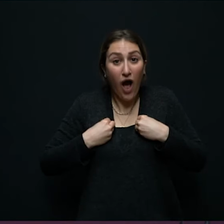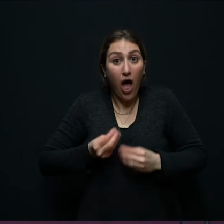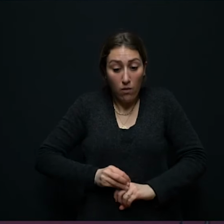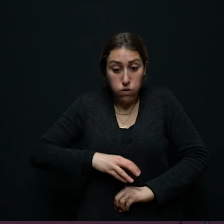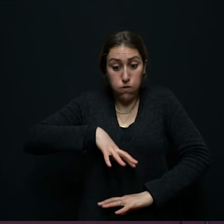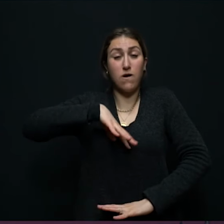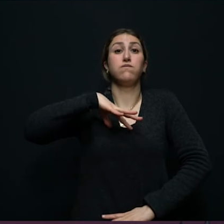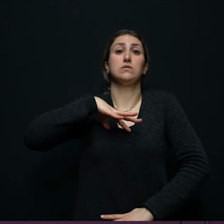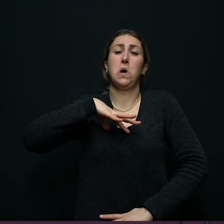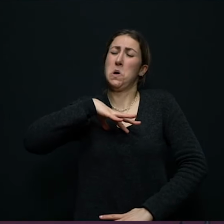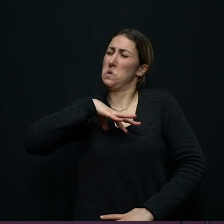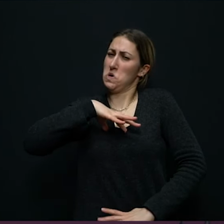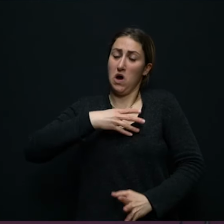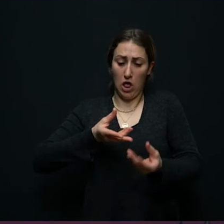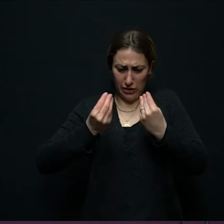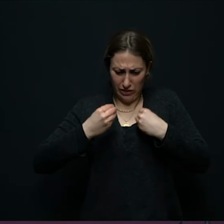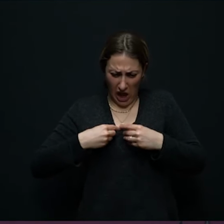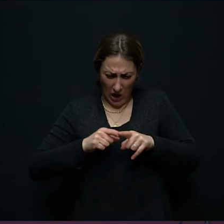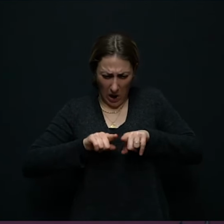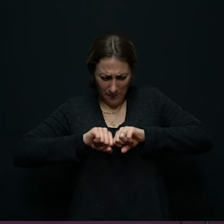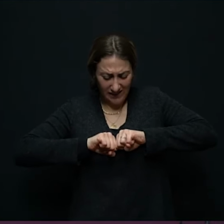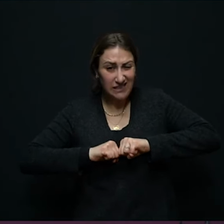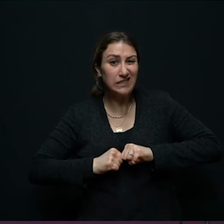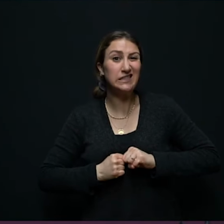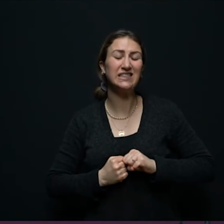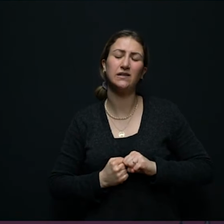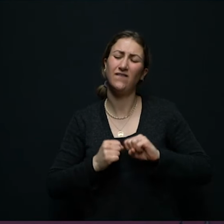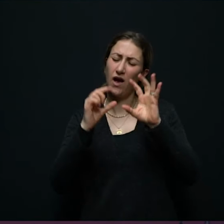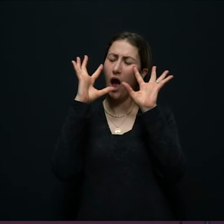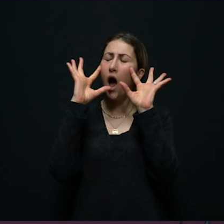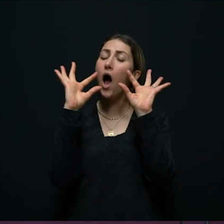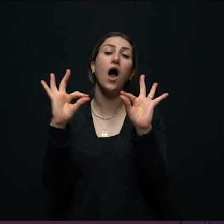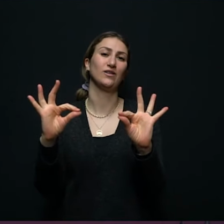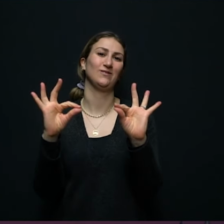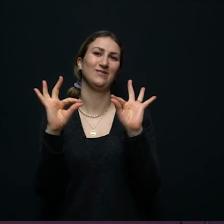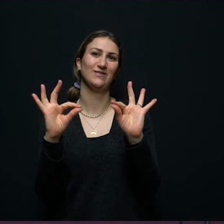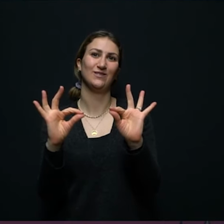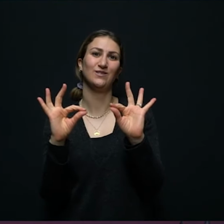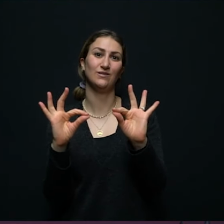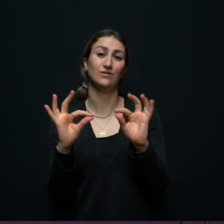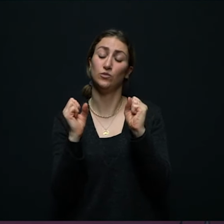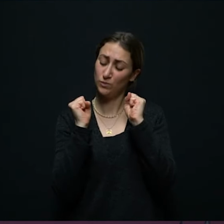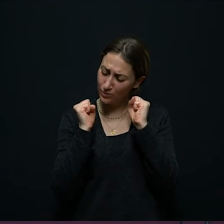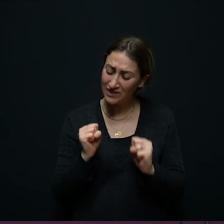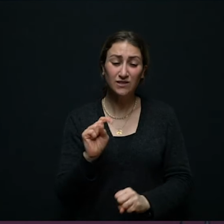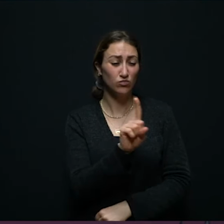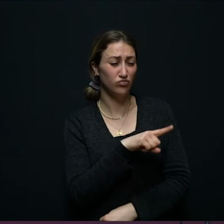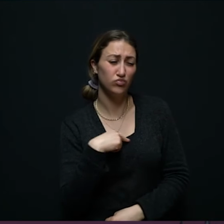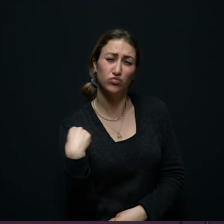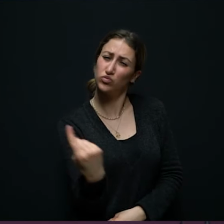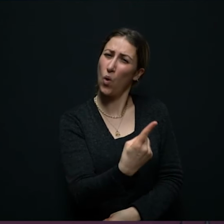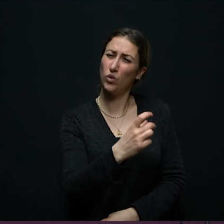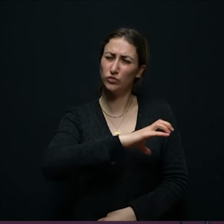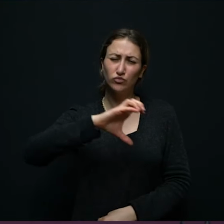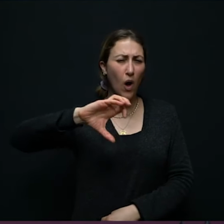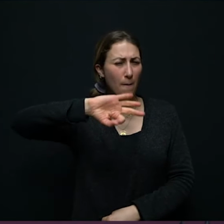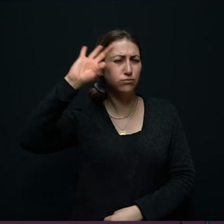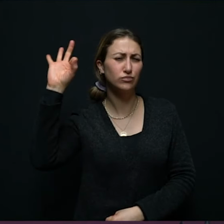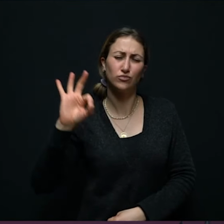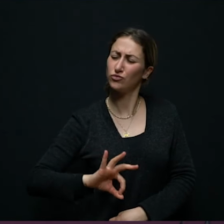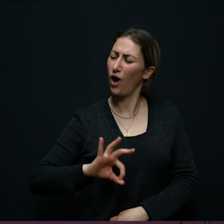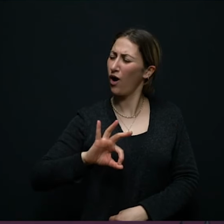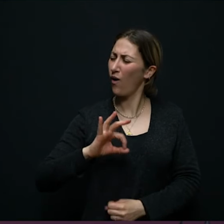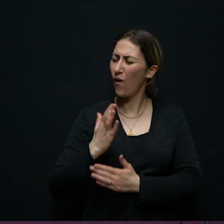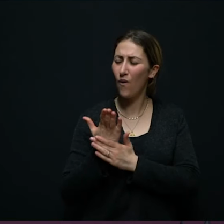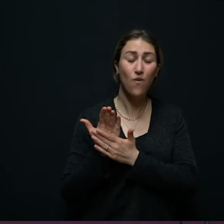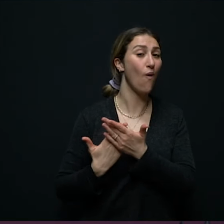satisfaction il est possible d'être pleinement satisfait en christ c'est le message que j'aimerais vous laisser ce